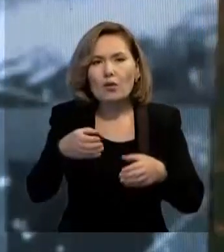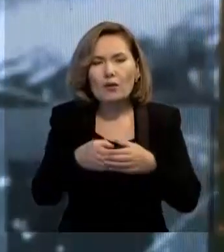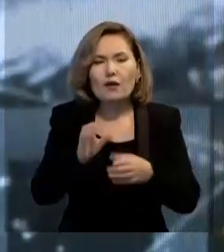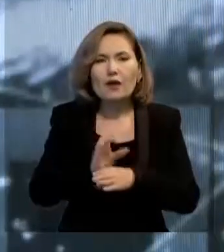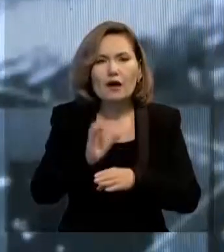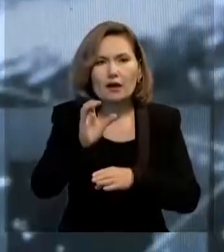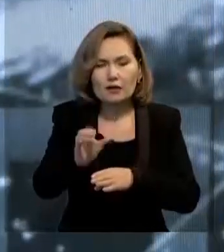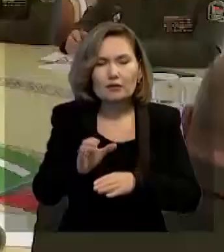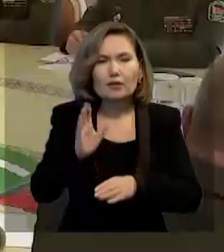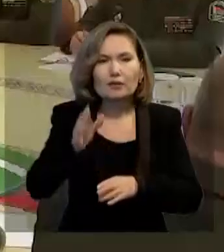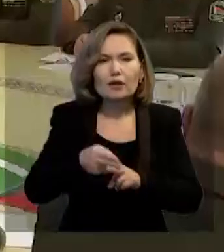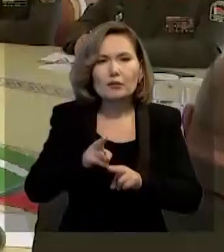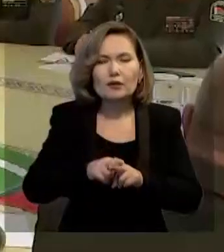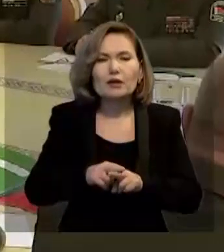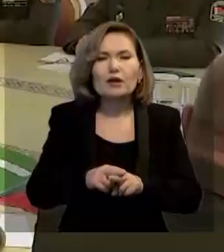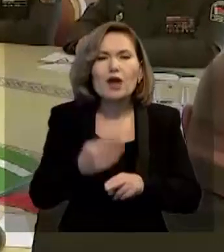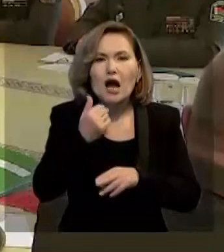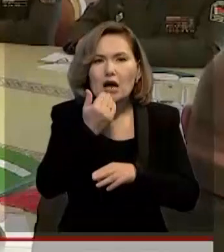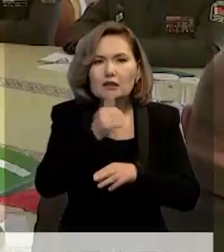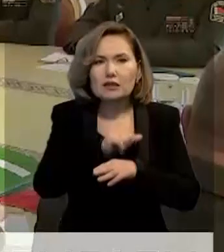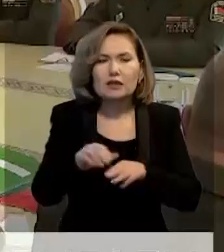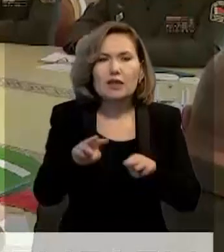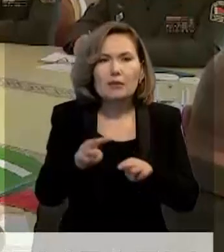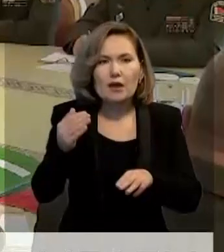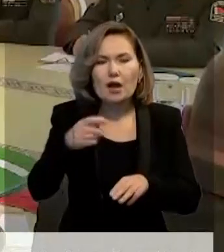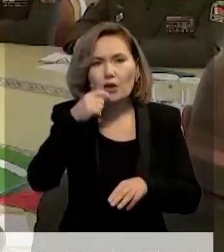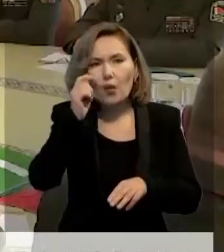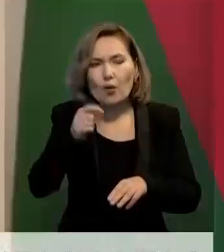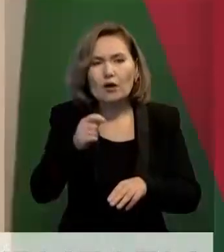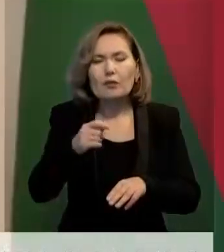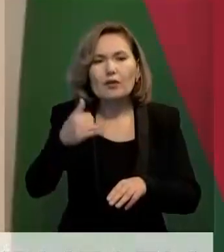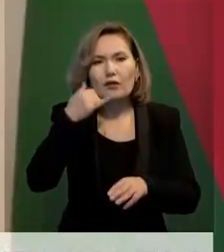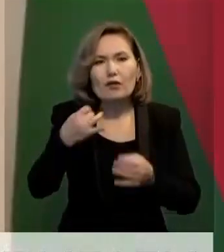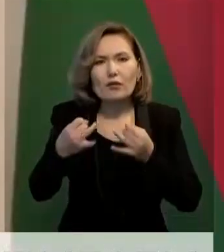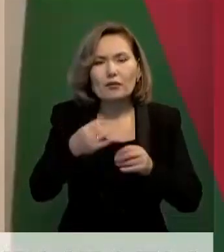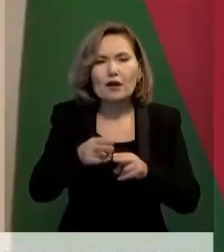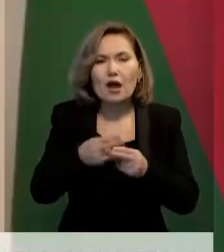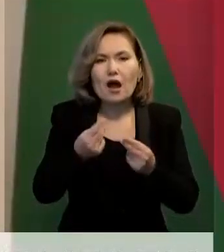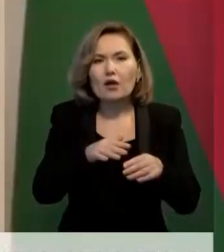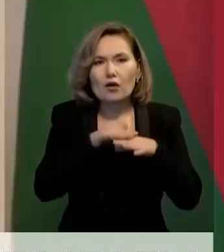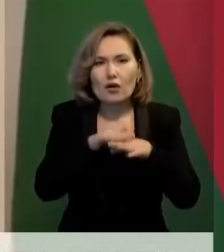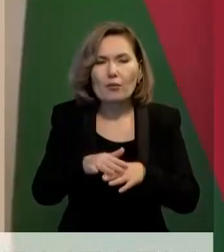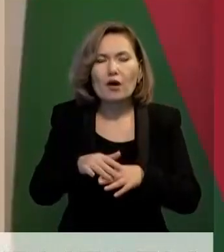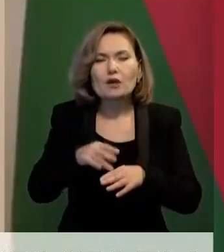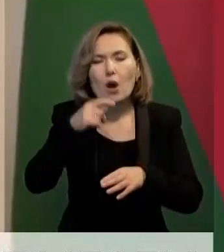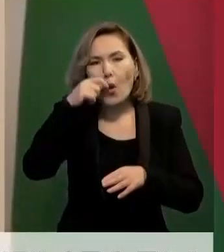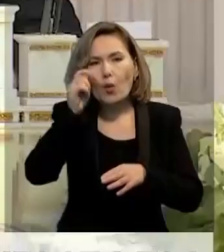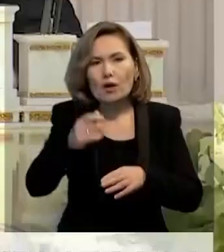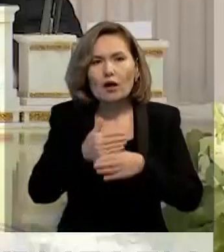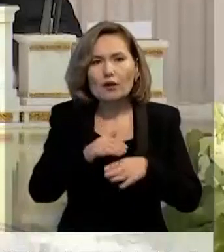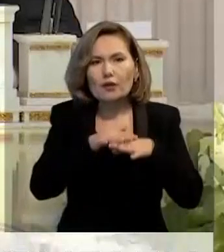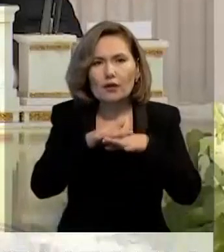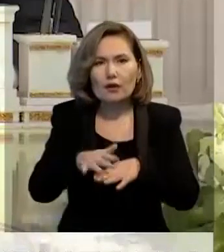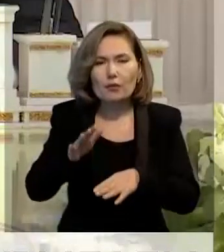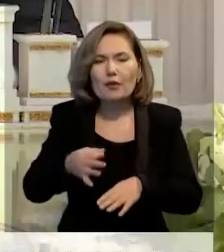жеткізді. Ұлыбританияның сыртқы істер министрі Украиналық әріптестермен телефон арқылы сөйлесіп, қаржылай көмек көрсетіледі деді. Ал Беларусь